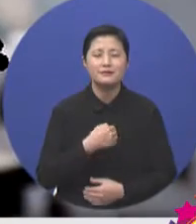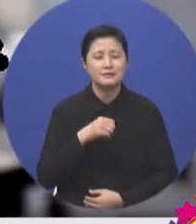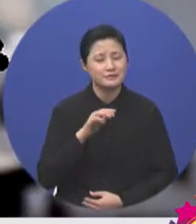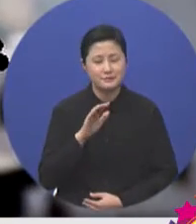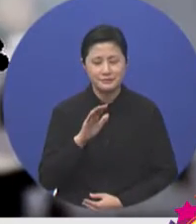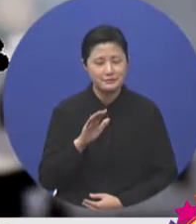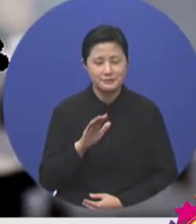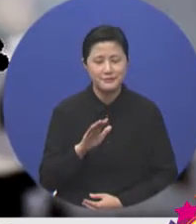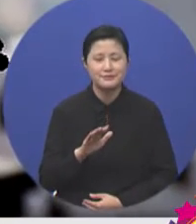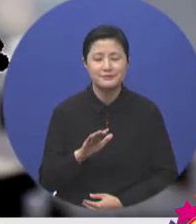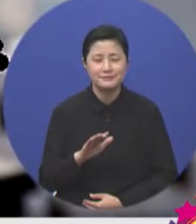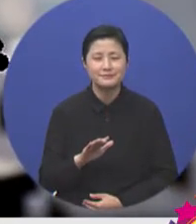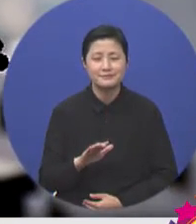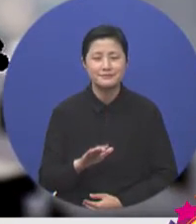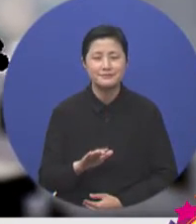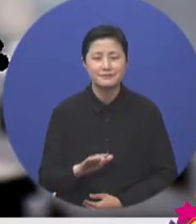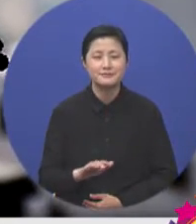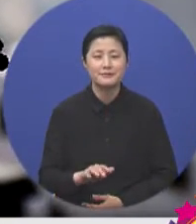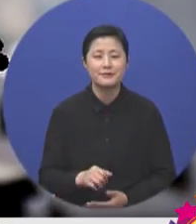안타까워서